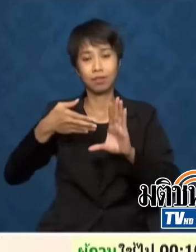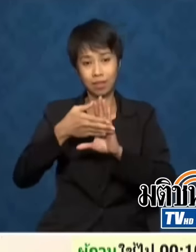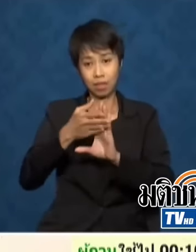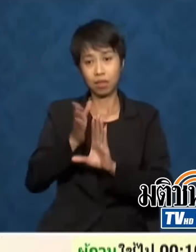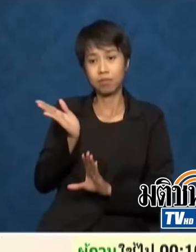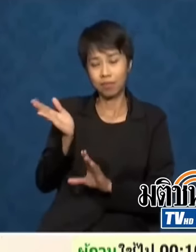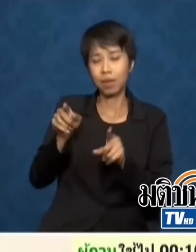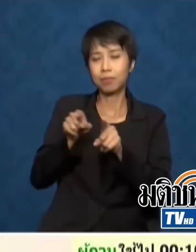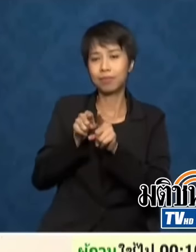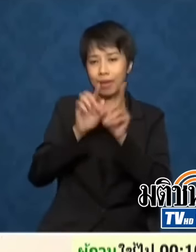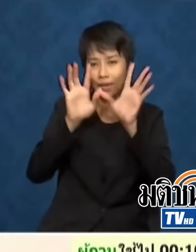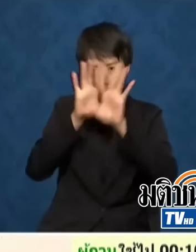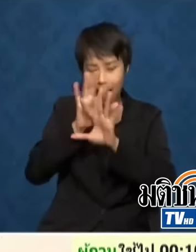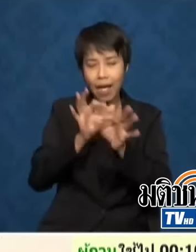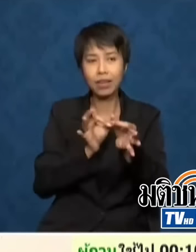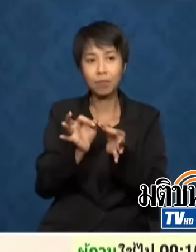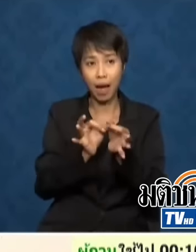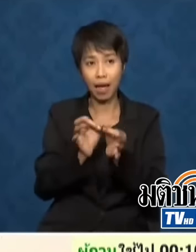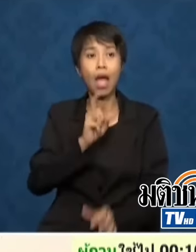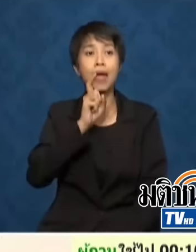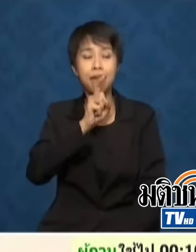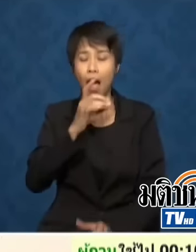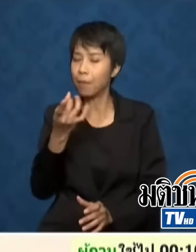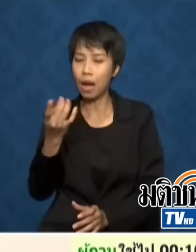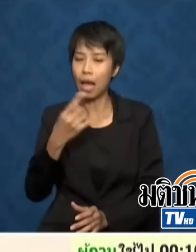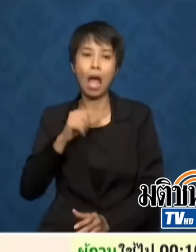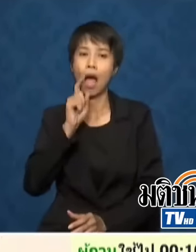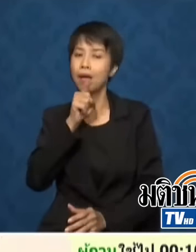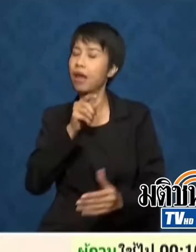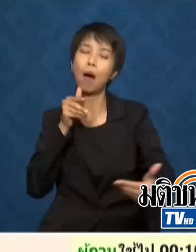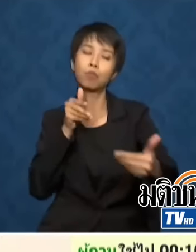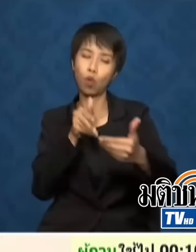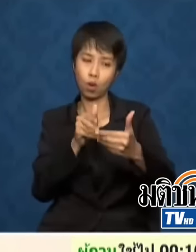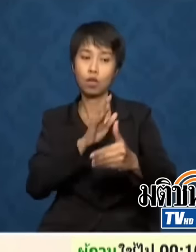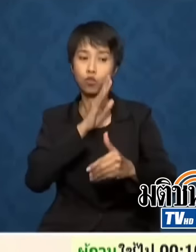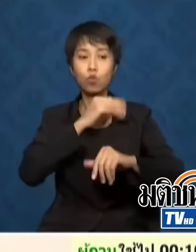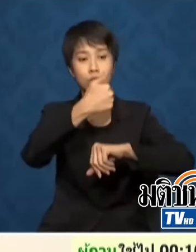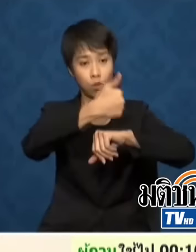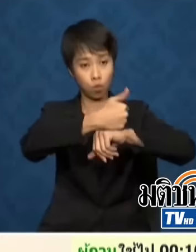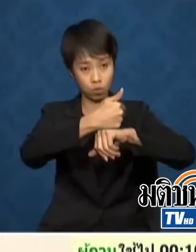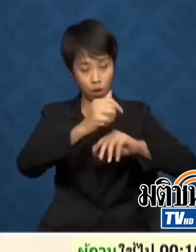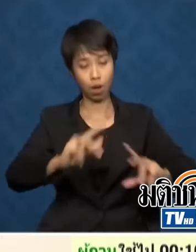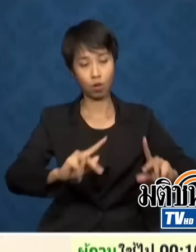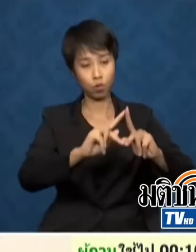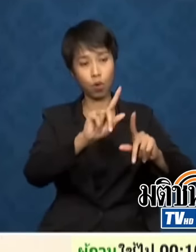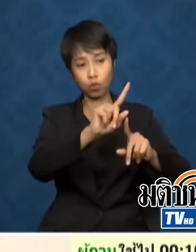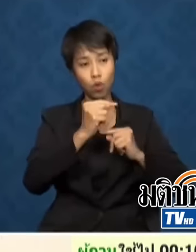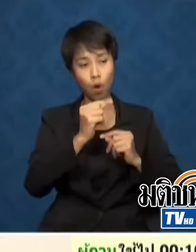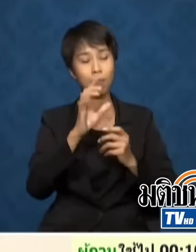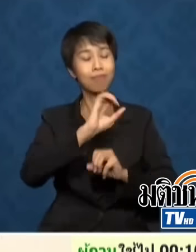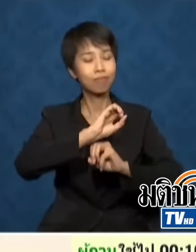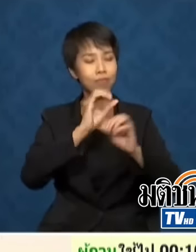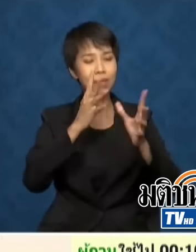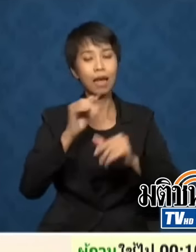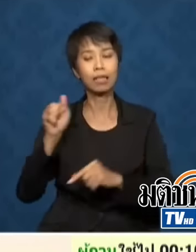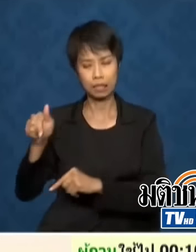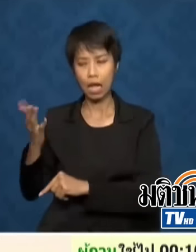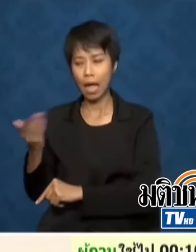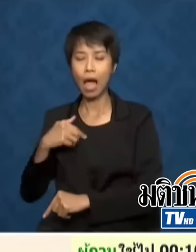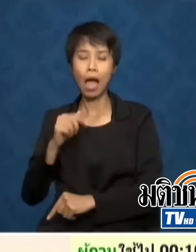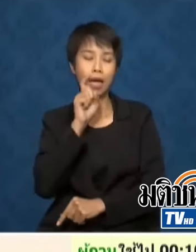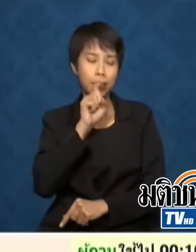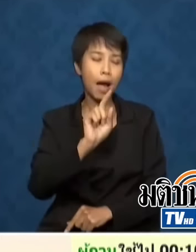อธิบายฮะท่านต้องการถามอะไรถามถ้ารัฐมนตรีตอบไม่ชัดเจนนะครับผมก็จะให้ท่านถามได้อีกนะเ